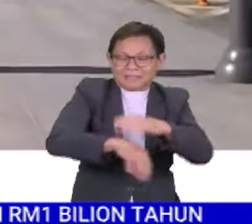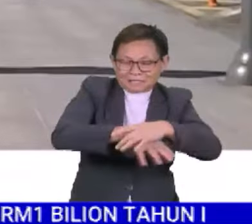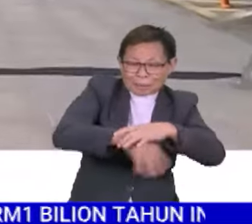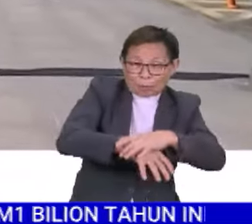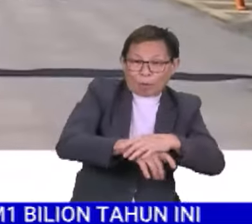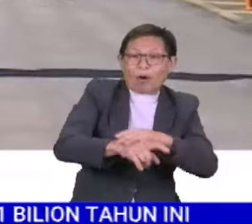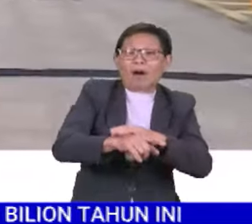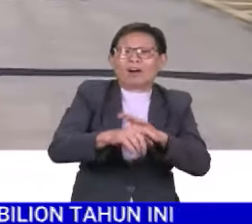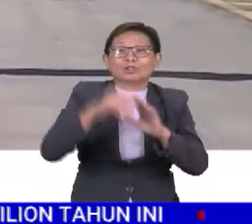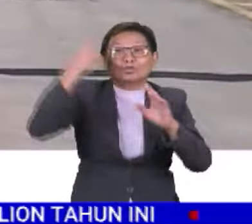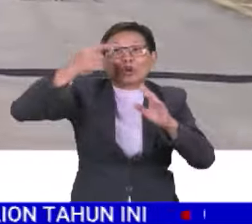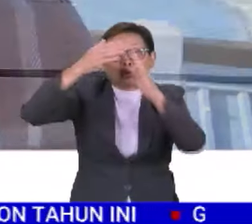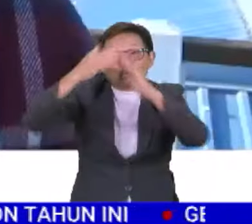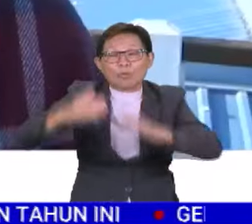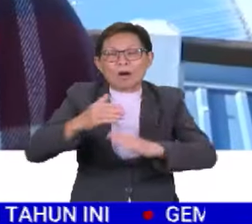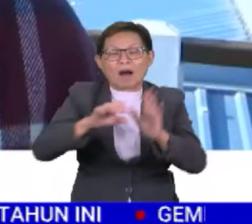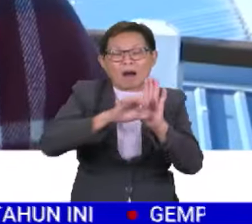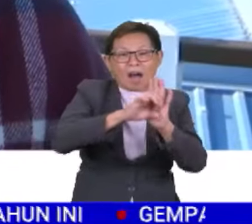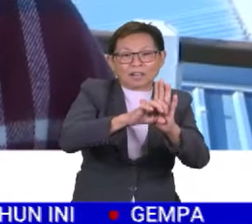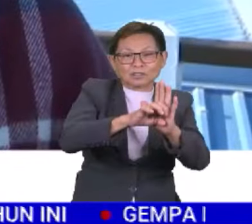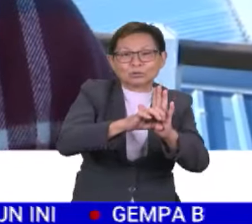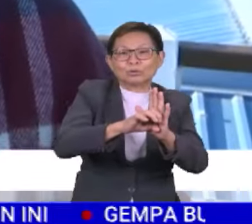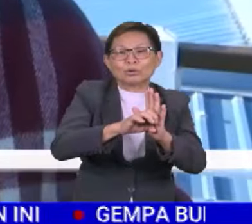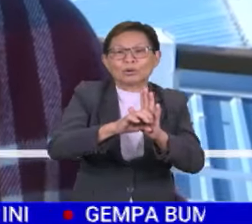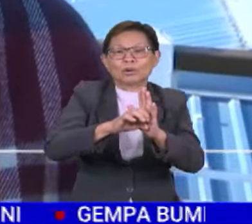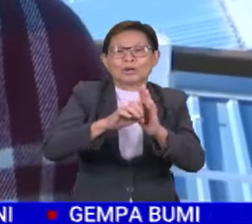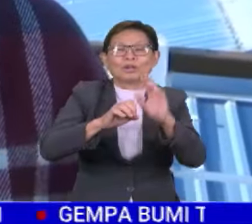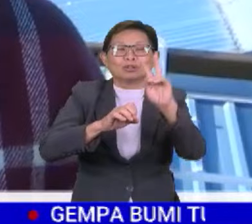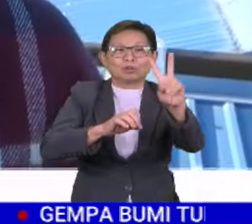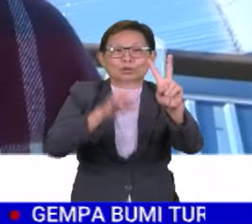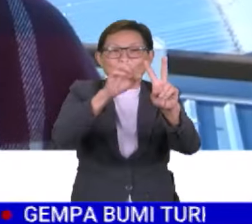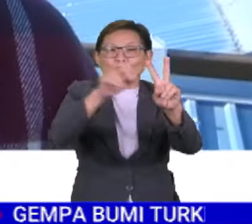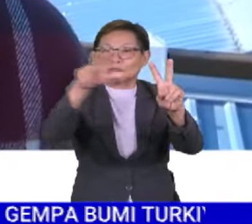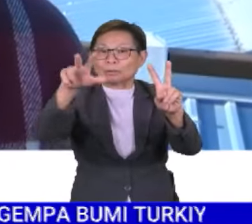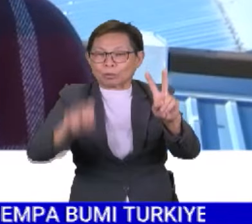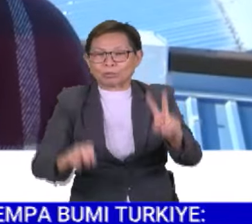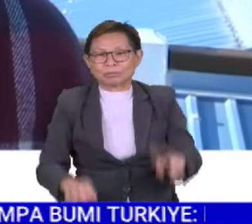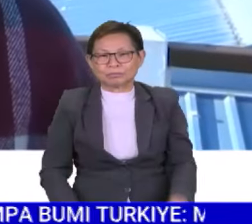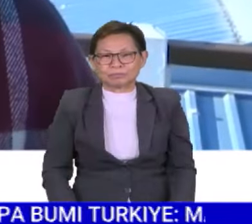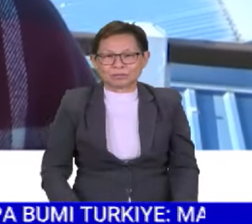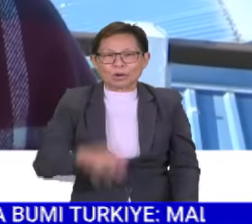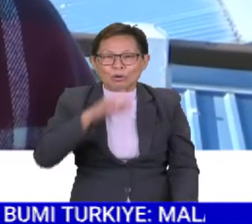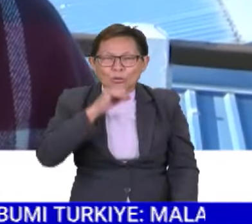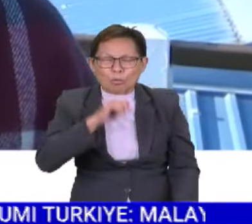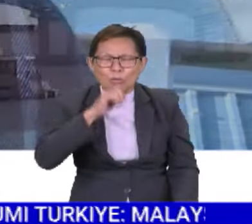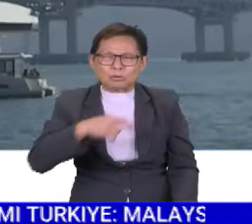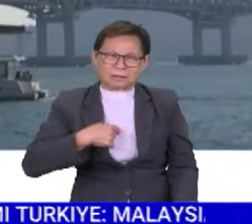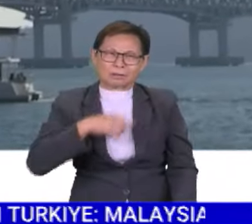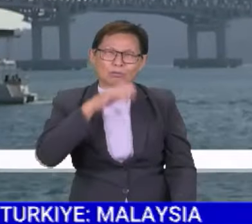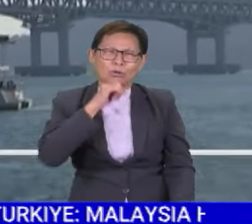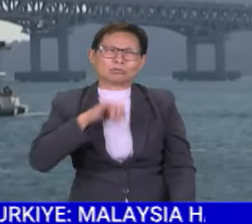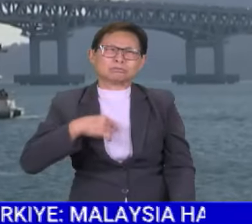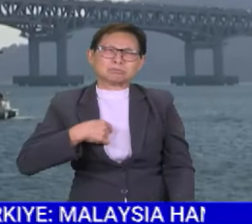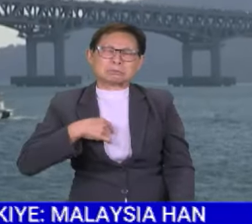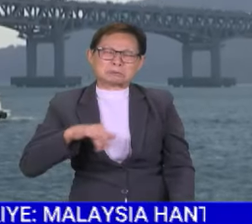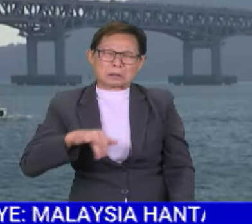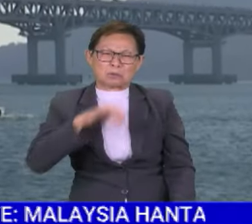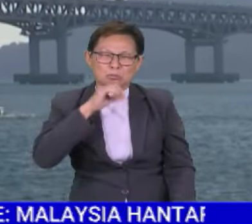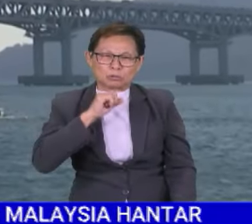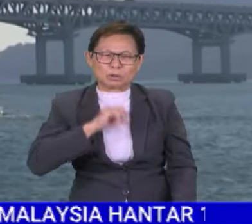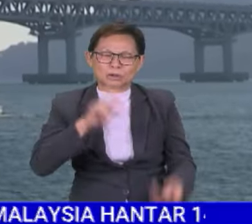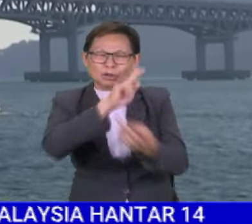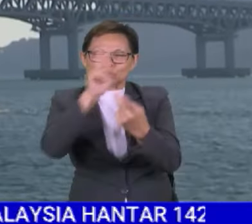2013 saatnya cuacanya sesuai dengan